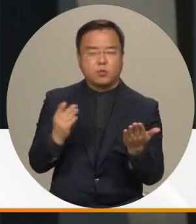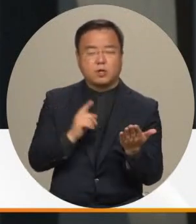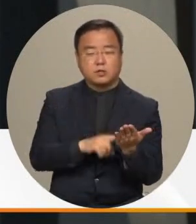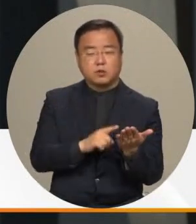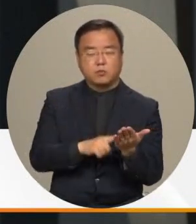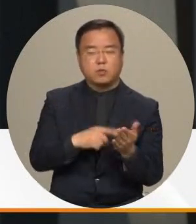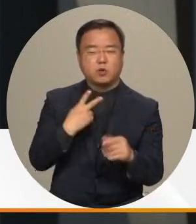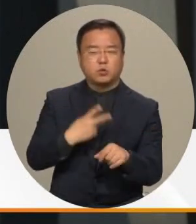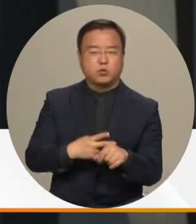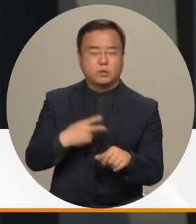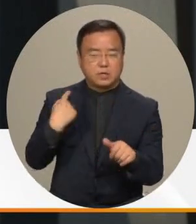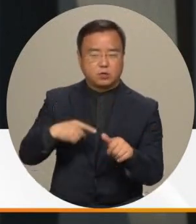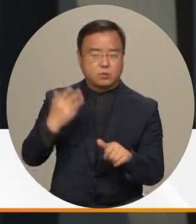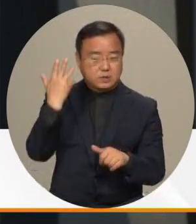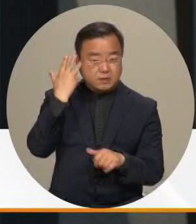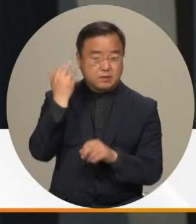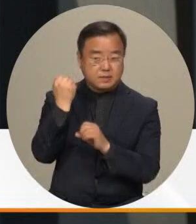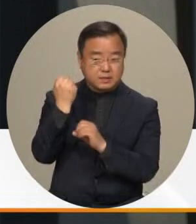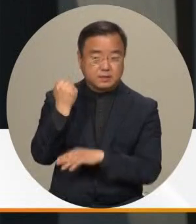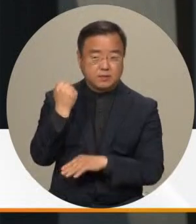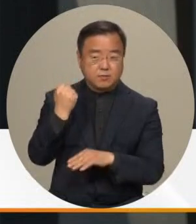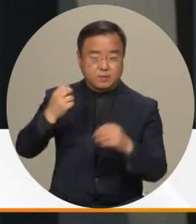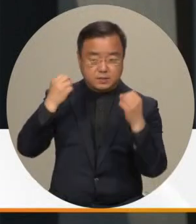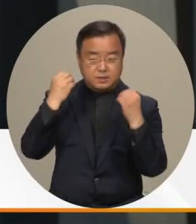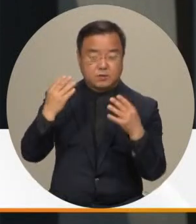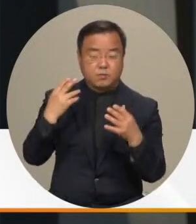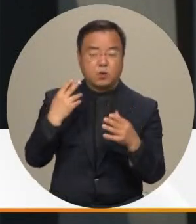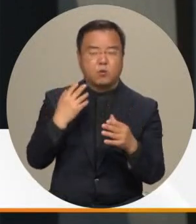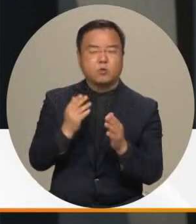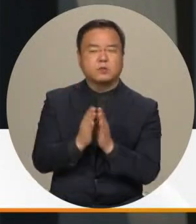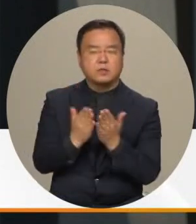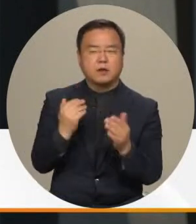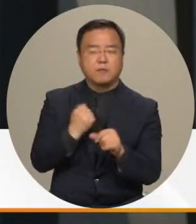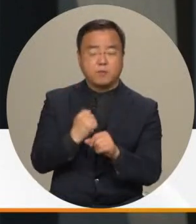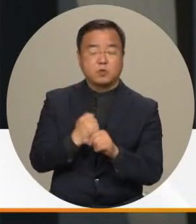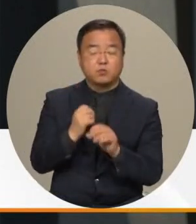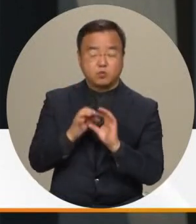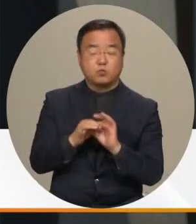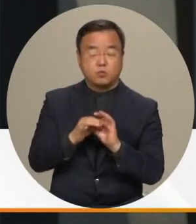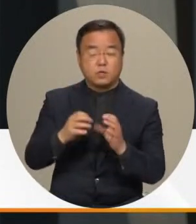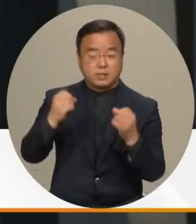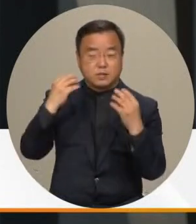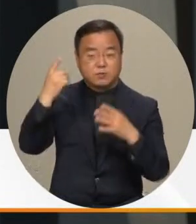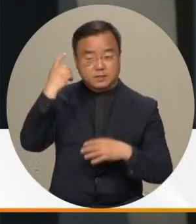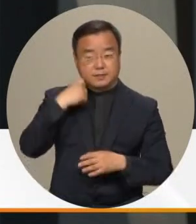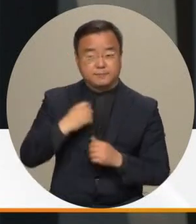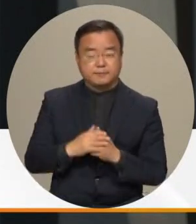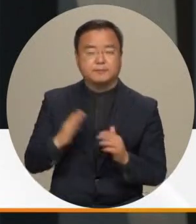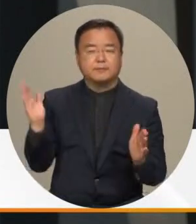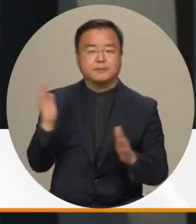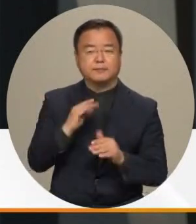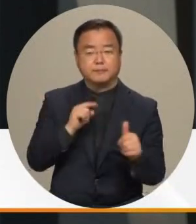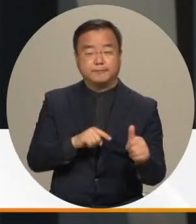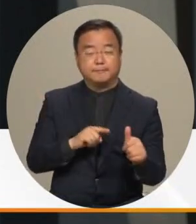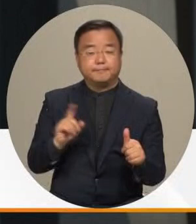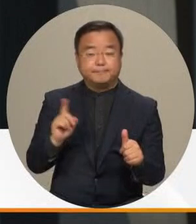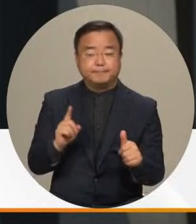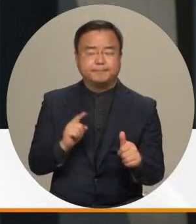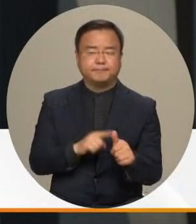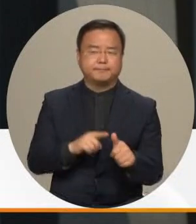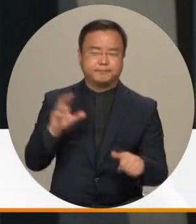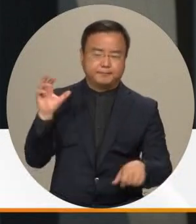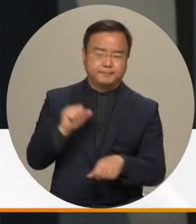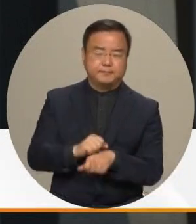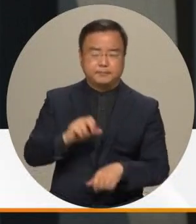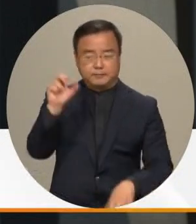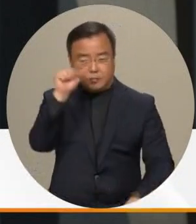어떤 교육철학에 기반으로 해서 교과서를 만들고 나서는 새로운 생각이 많이 들었고요 또 학생 또한 우리가 무엇을 좋아하고 잘할 수